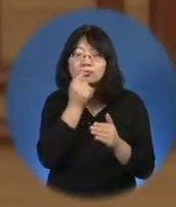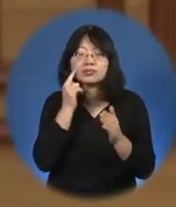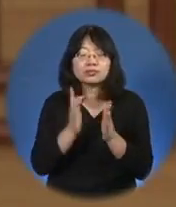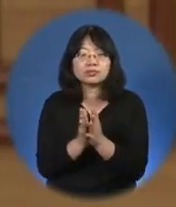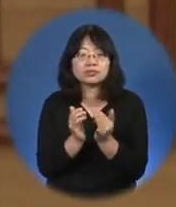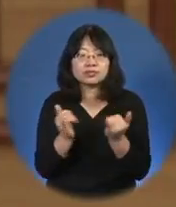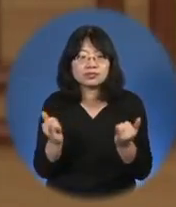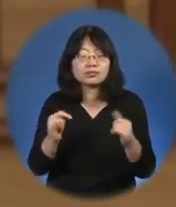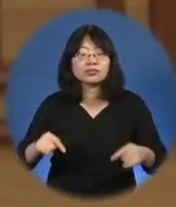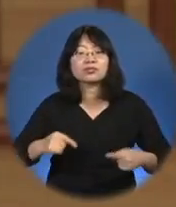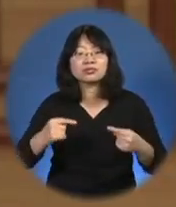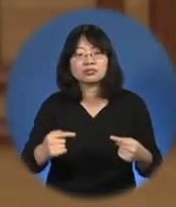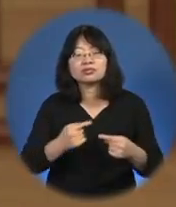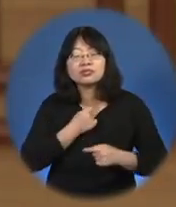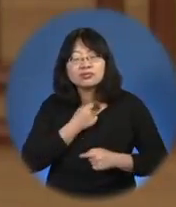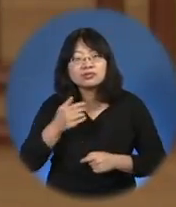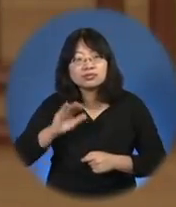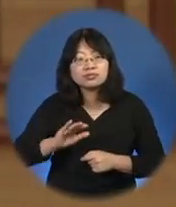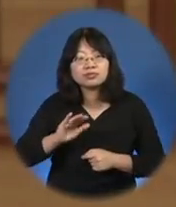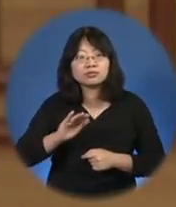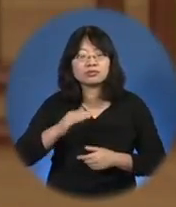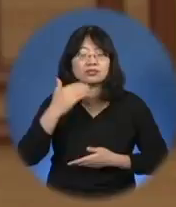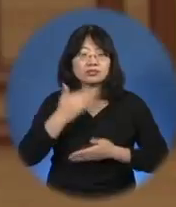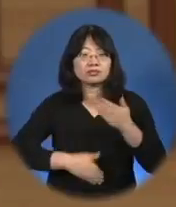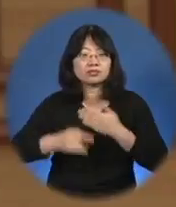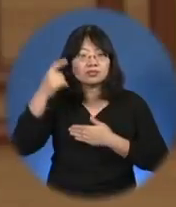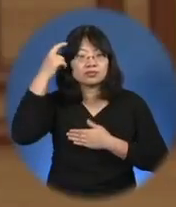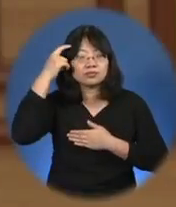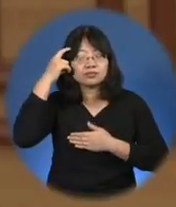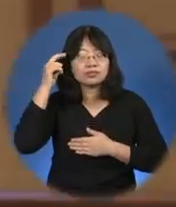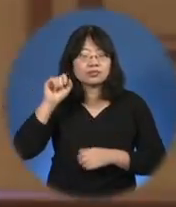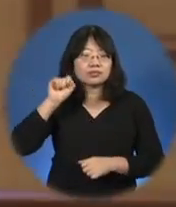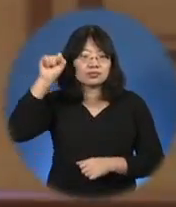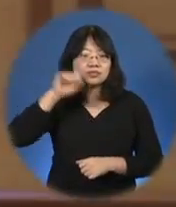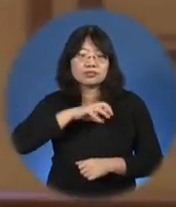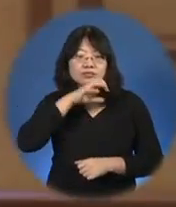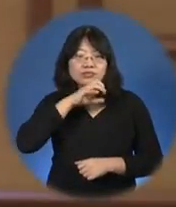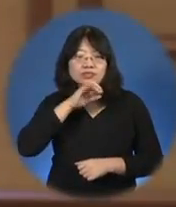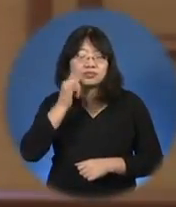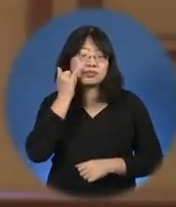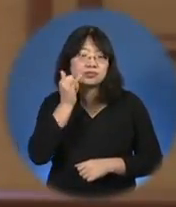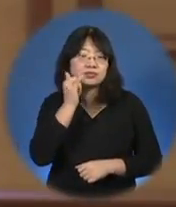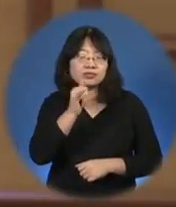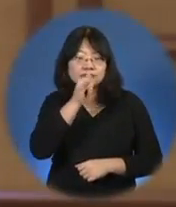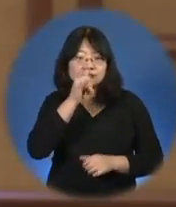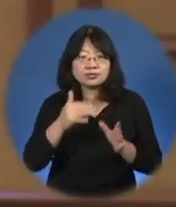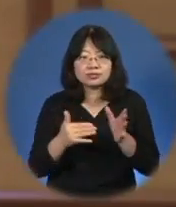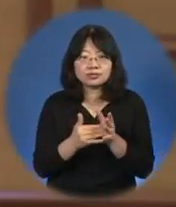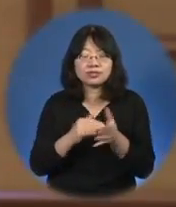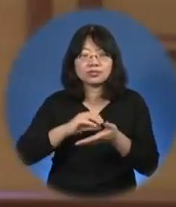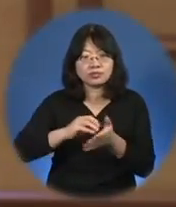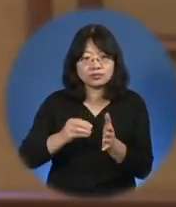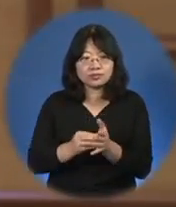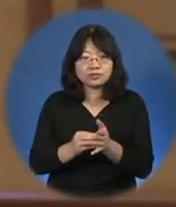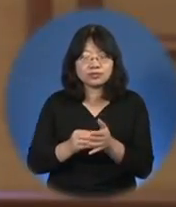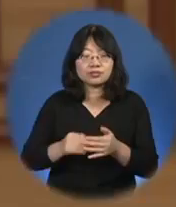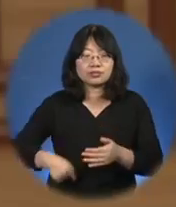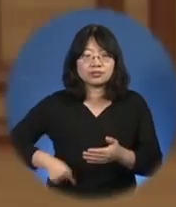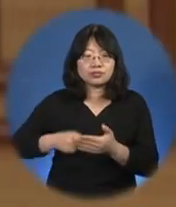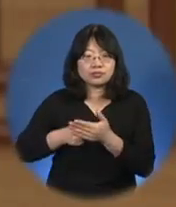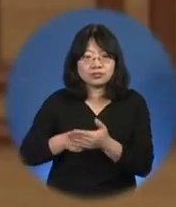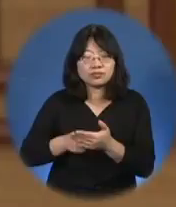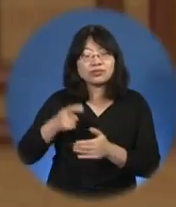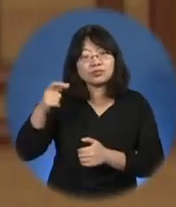본인은 꼭 참여하고 싶은데 왜 빠졌는지 항의 아닌 항의 전화도 받았고요. 그래요. 그만큼 이제